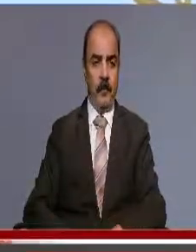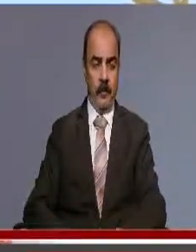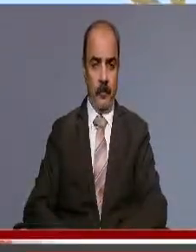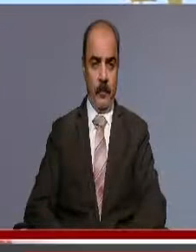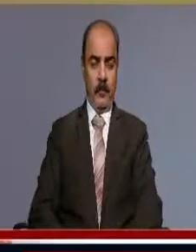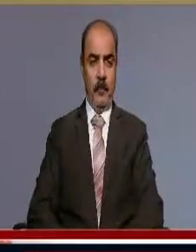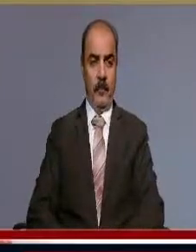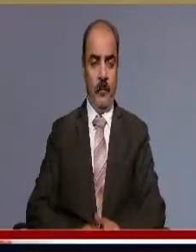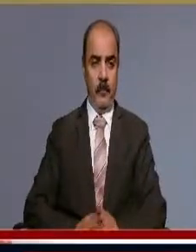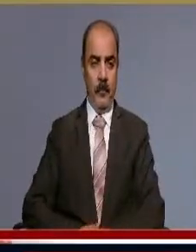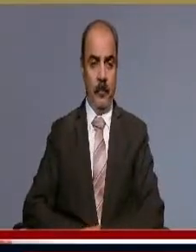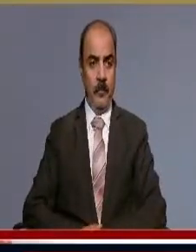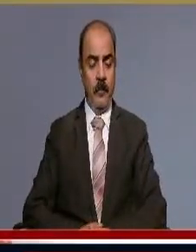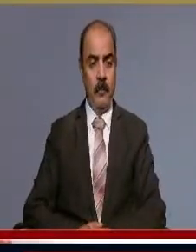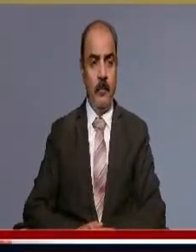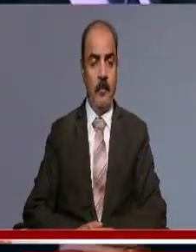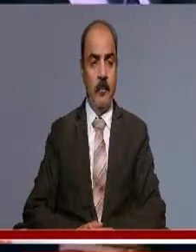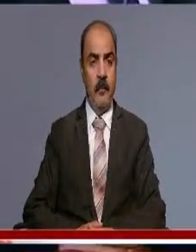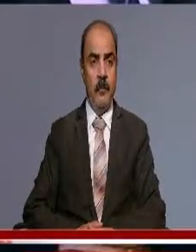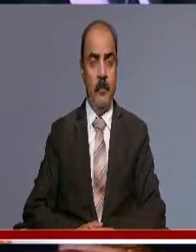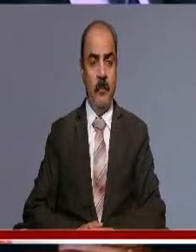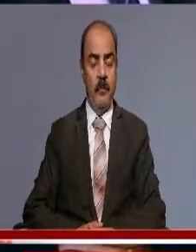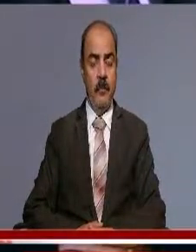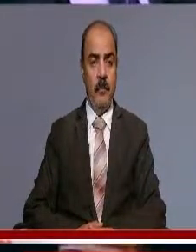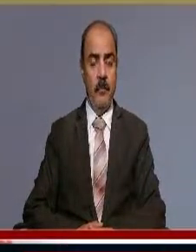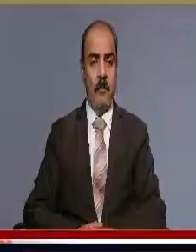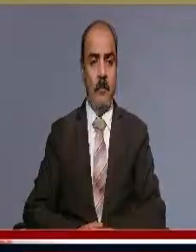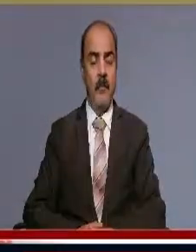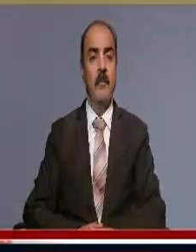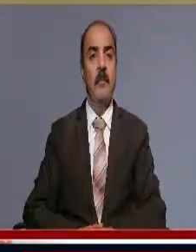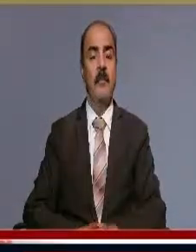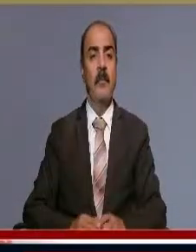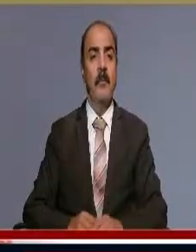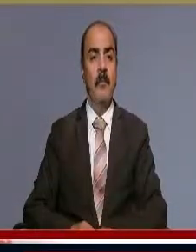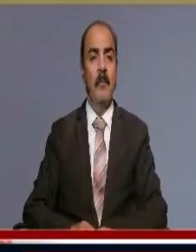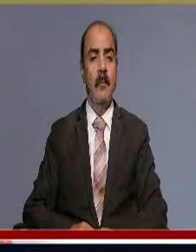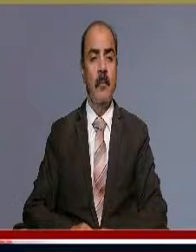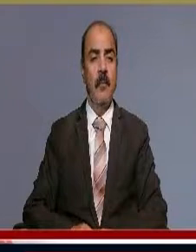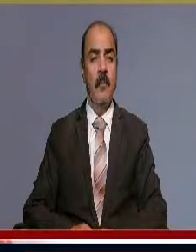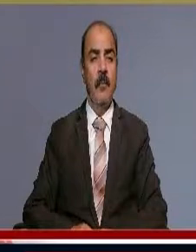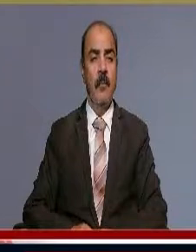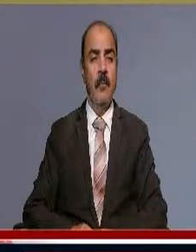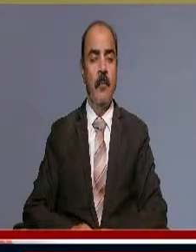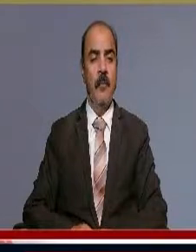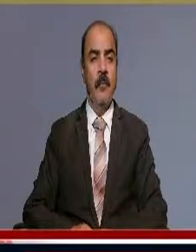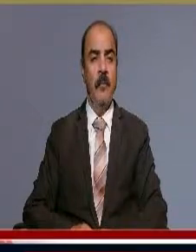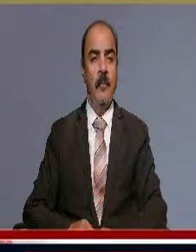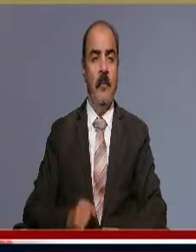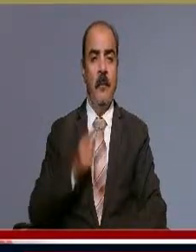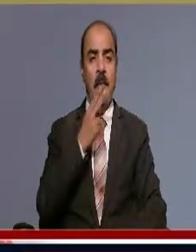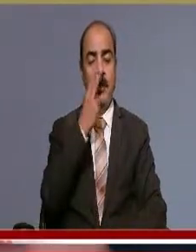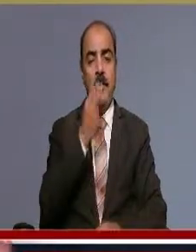مساء الخير على حضراتكم، مساء الخير يا ريس، مساء الخير يا فندم. انا احمد رافت، بيسموني مذيع الشارع، ملقب مذيع